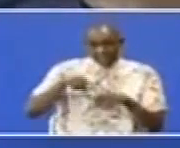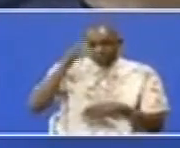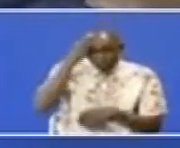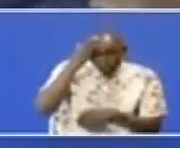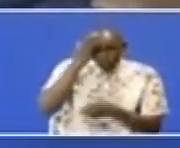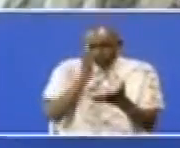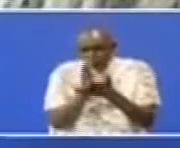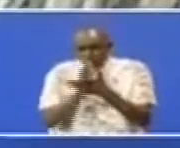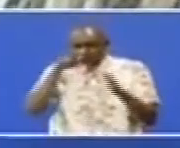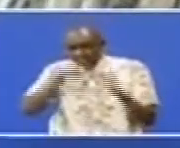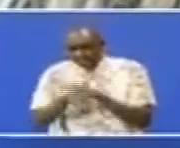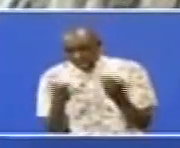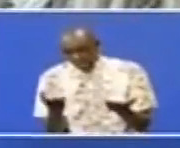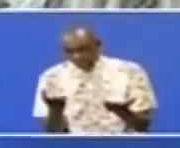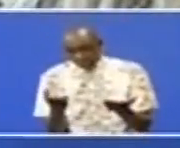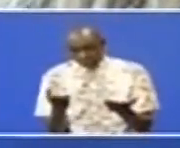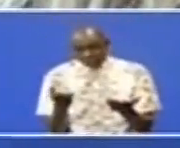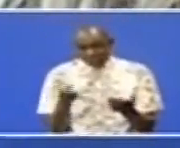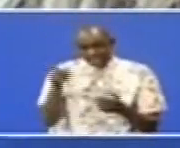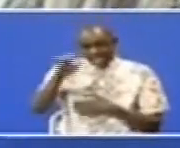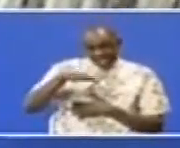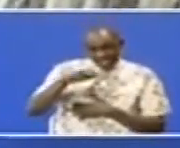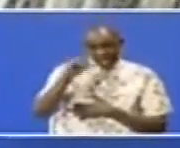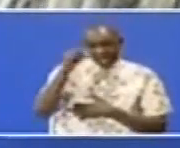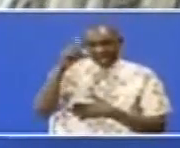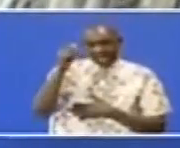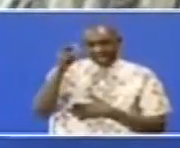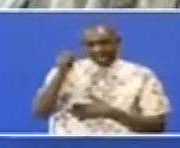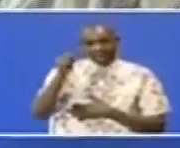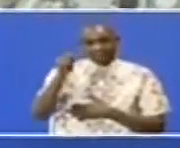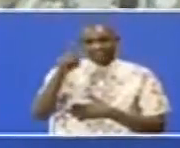kutathmini haya kwa kina. Elvis Kosgei katika eneo la Galana, KTN News.